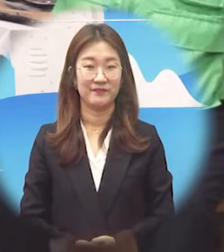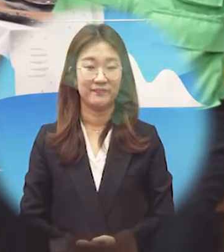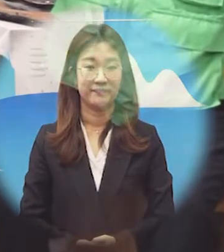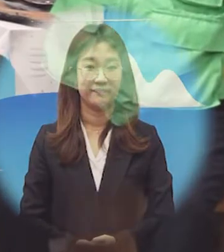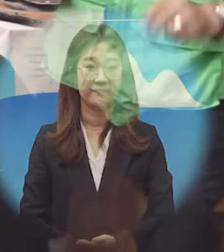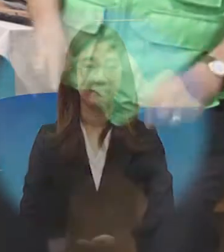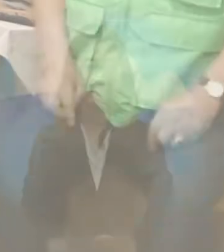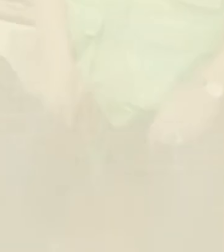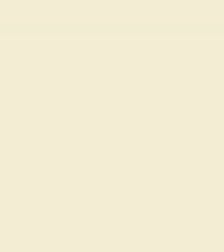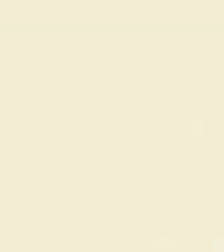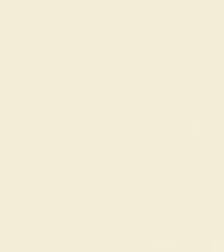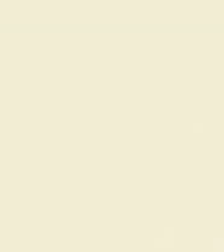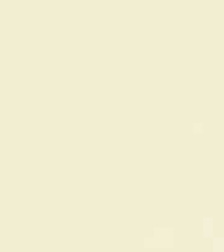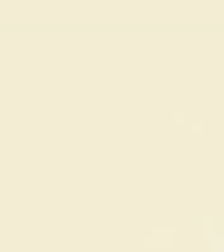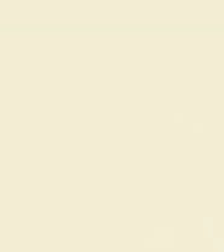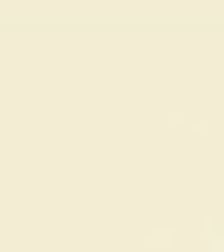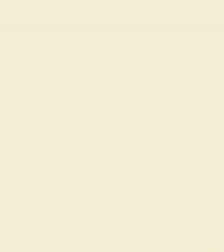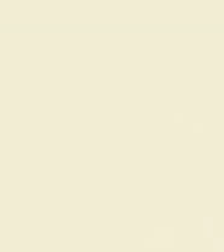으